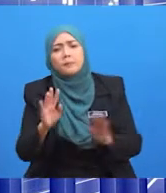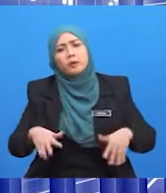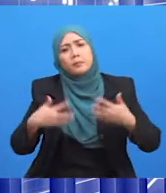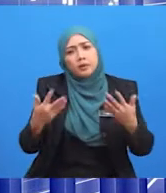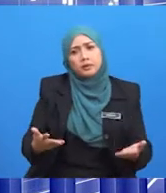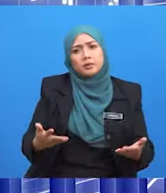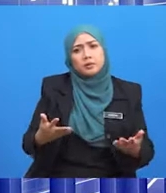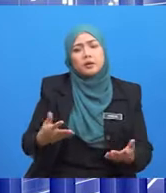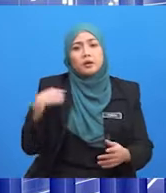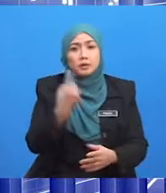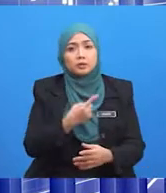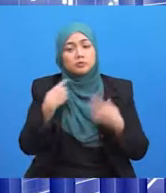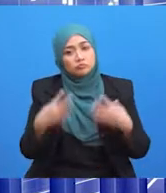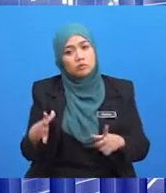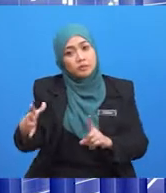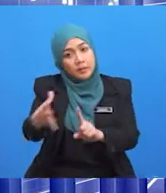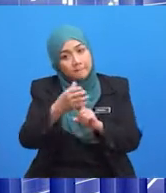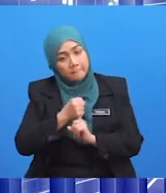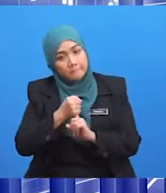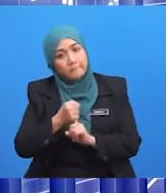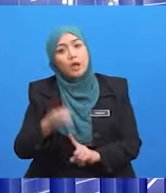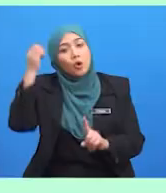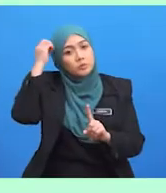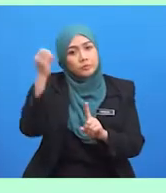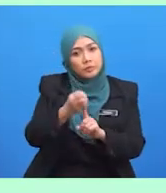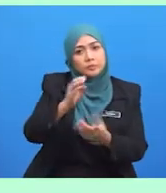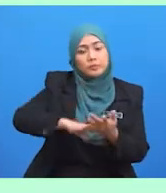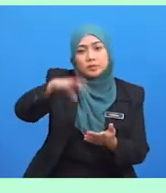telah mencapai objektif pembelajaran pada hari ini.